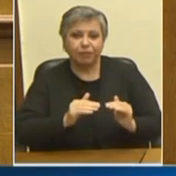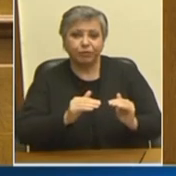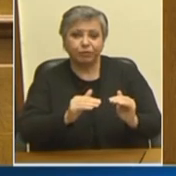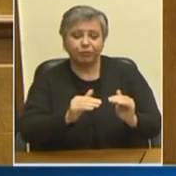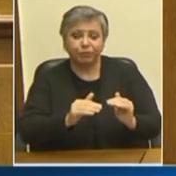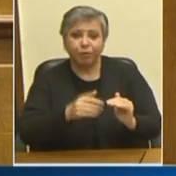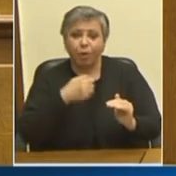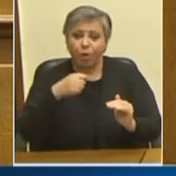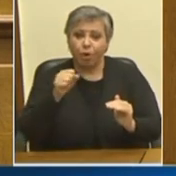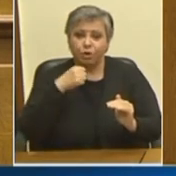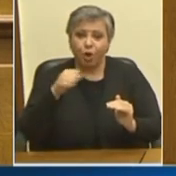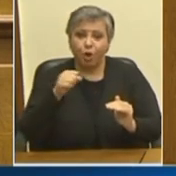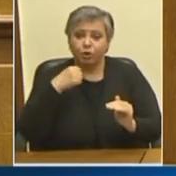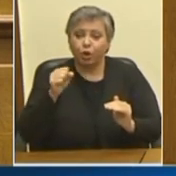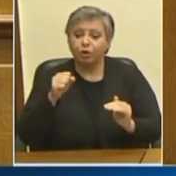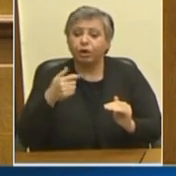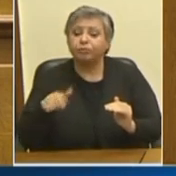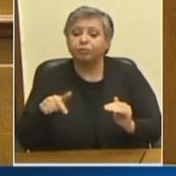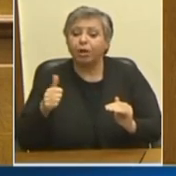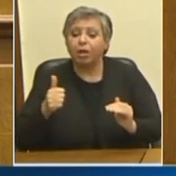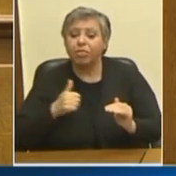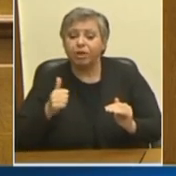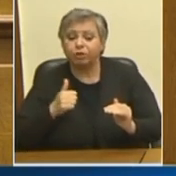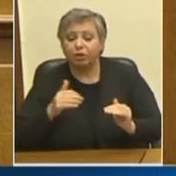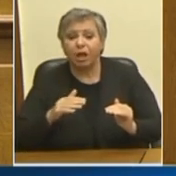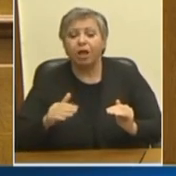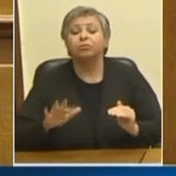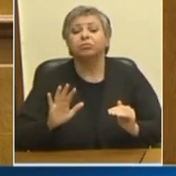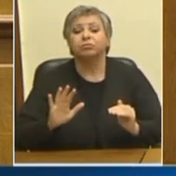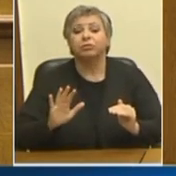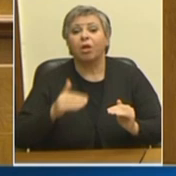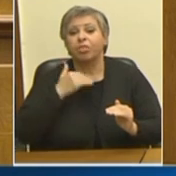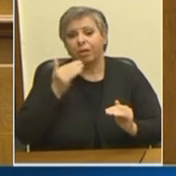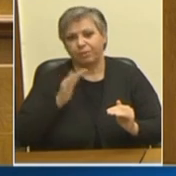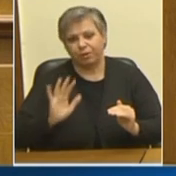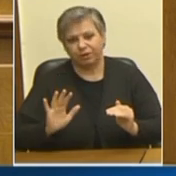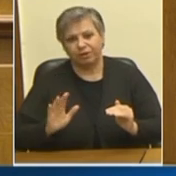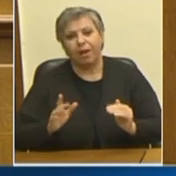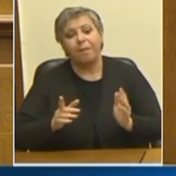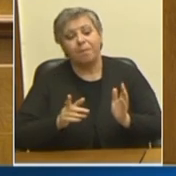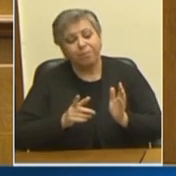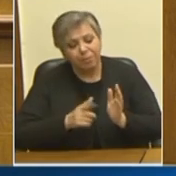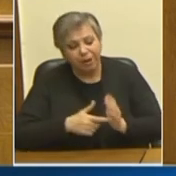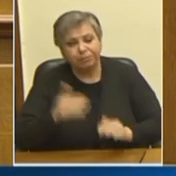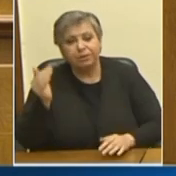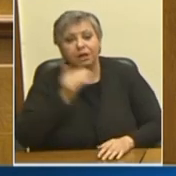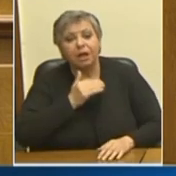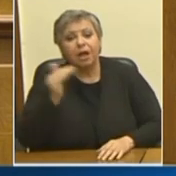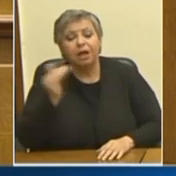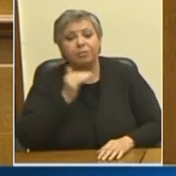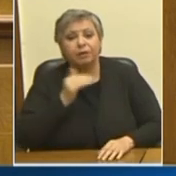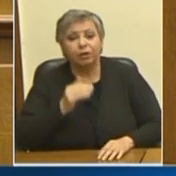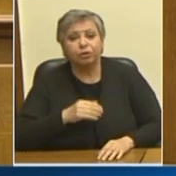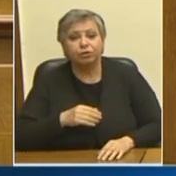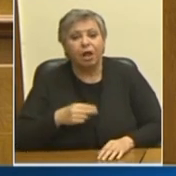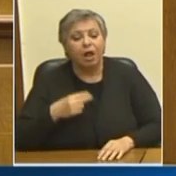να αρνείται την ίδρυση των ιδιωτικών πανεπιστημίων, να εξηγούμαστε. Πρέπει λοιπόν επειγόντως να δρομολογηθεί από